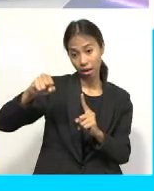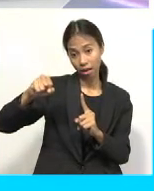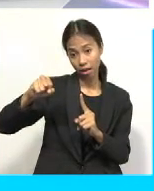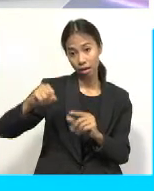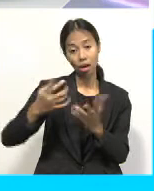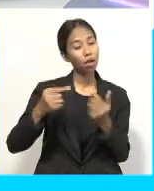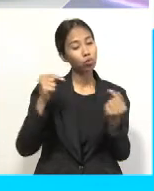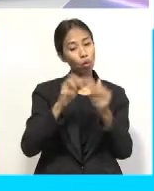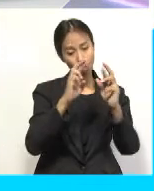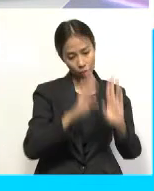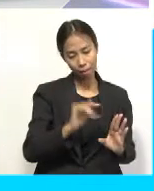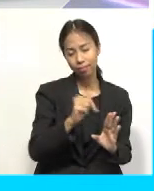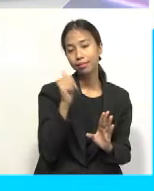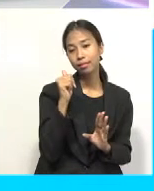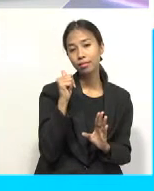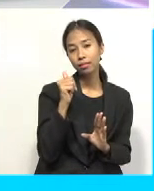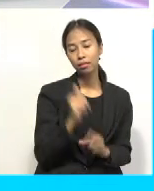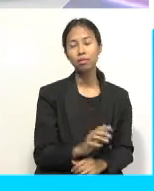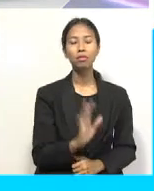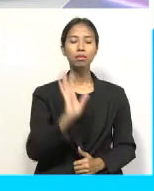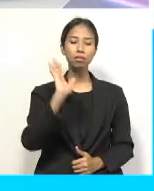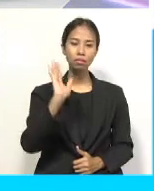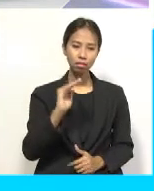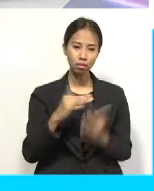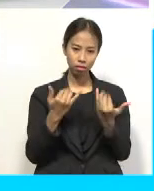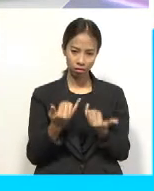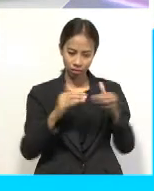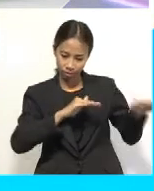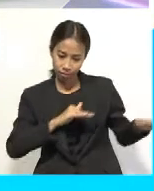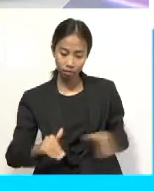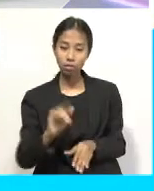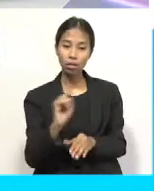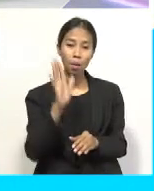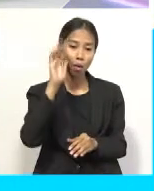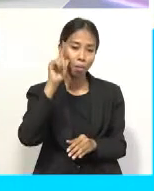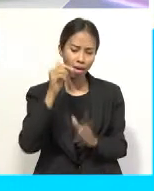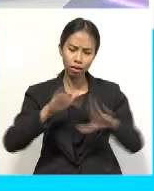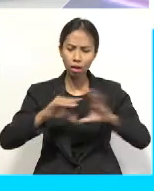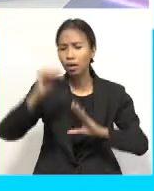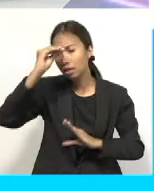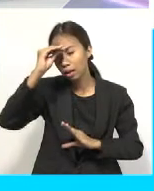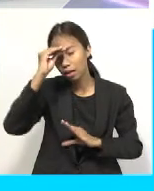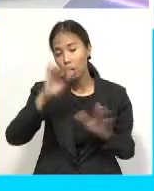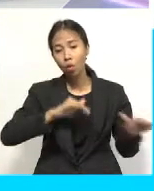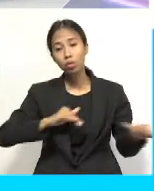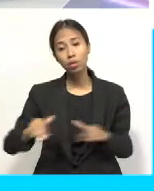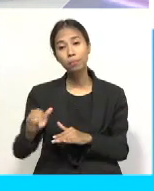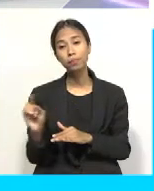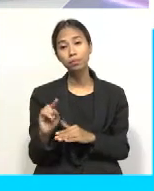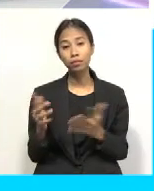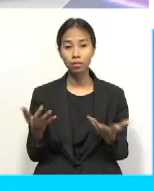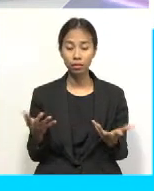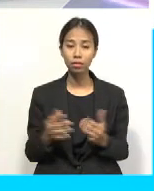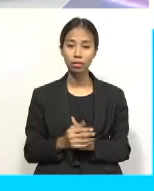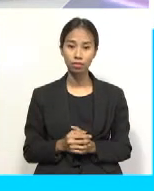ที่มีการ แถลงไปก่อนหน้านี้ครับ ค่ะ อ๋อเพราะฉะนั้นสิ่งที่จะต้องเตรียมตัวณขณะนี้ทั้งผู้ปกครองแล้วก็นักเรียนเองในฐานะที่คุณปนันทัศน์เองติ